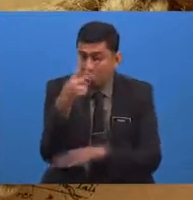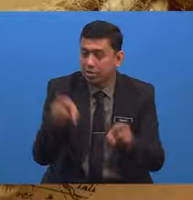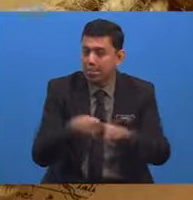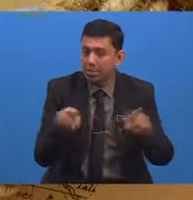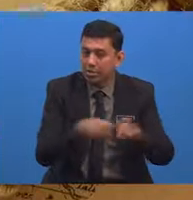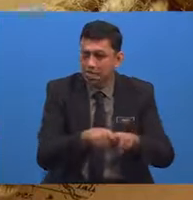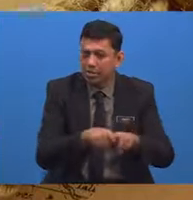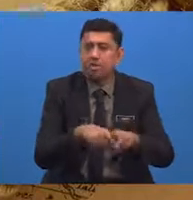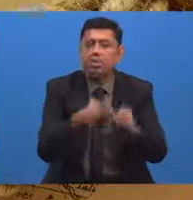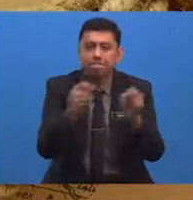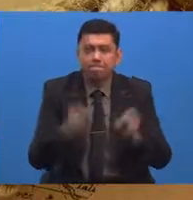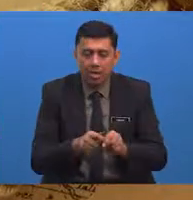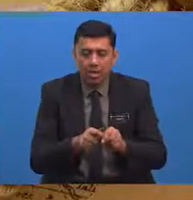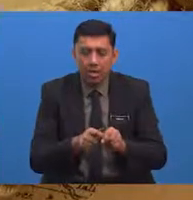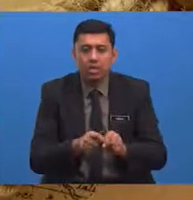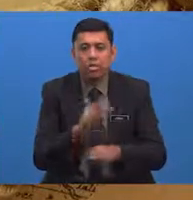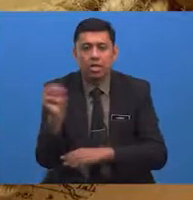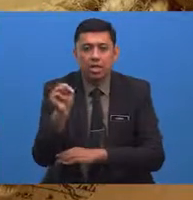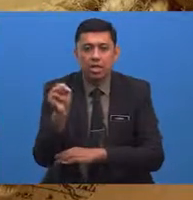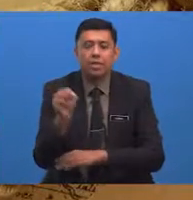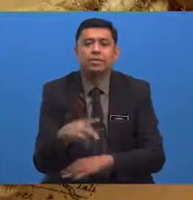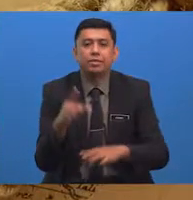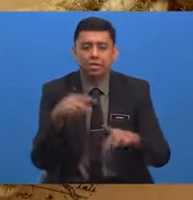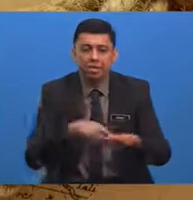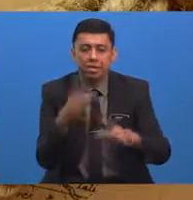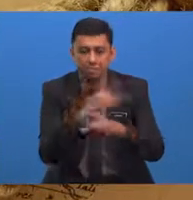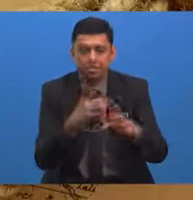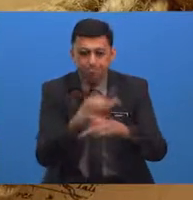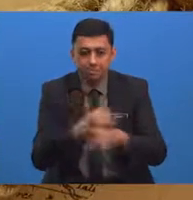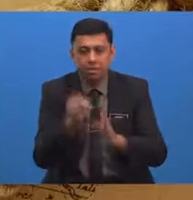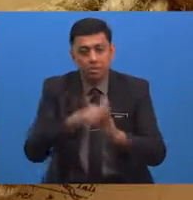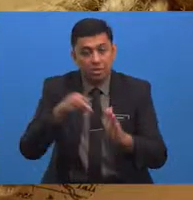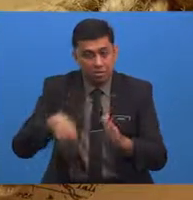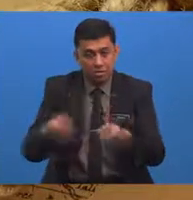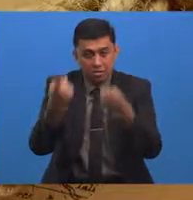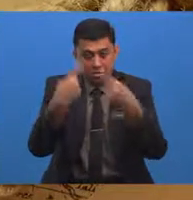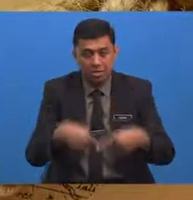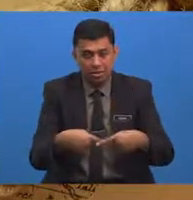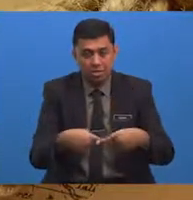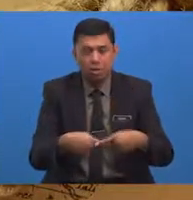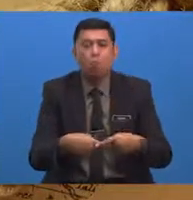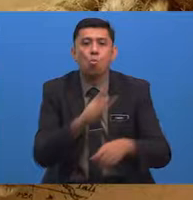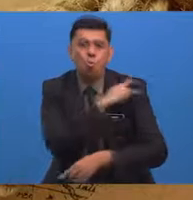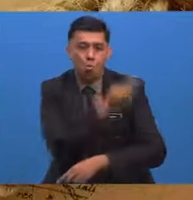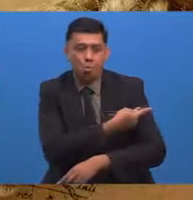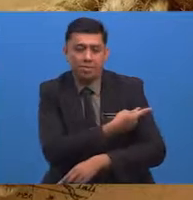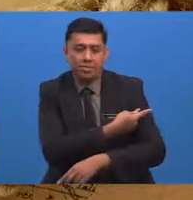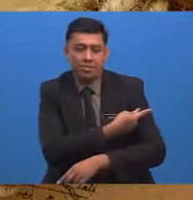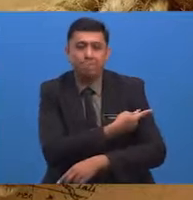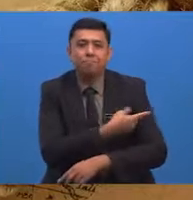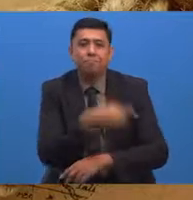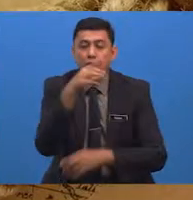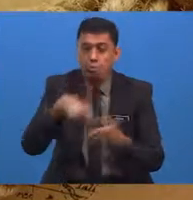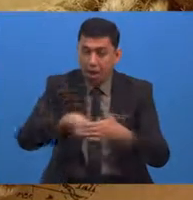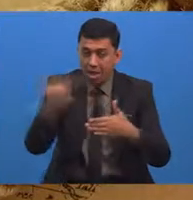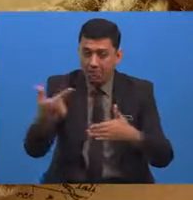tempatan di Sarawak sebelum peluasan kuasa barat. Sebelum kedatangan kuasa barat, masyarakat tempatan